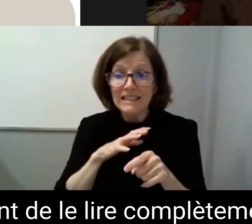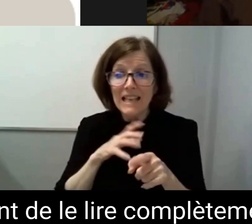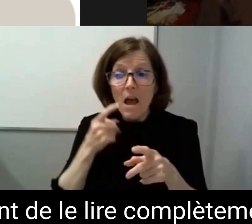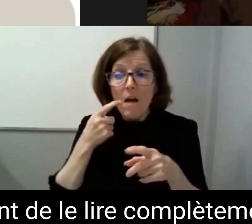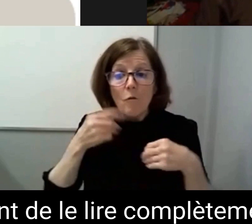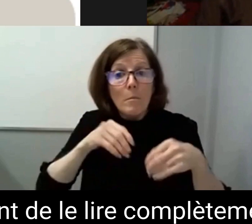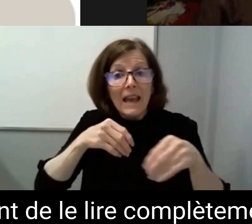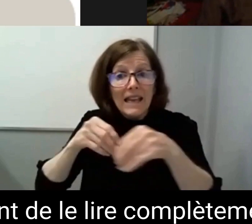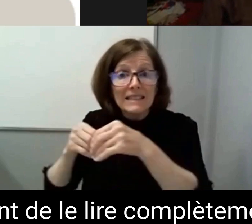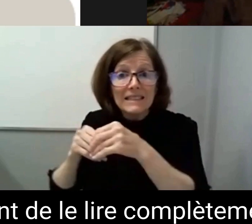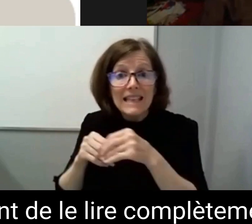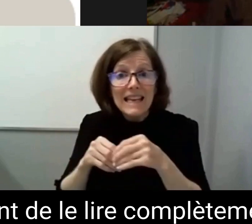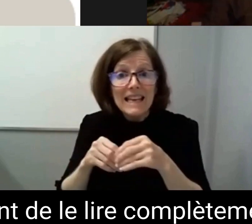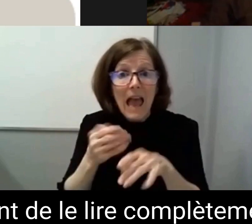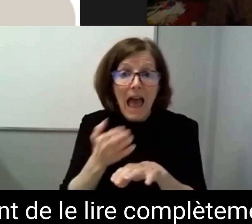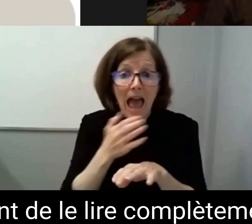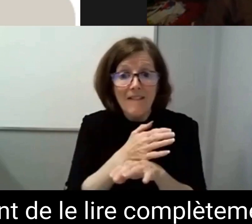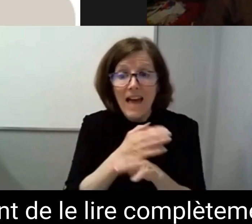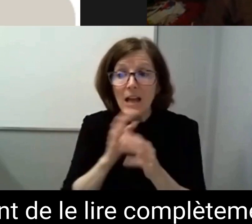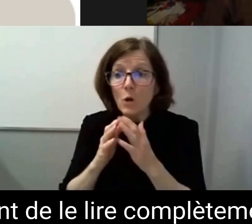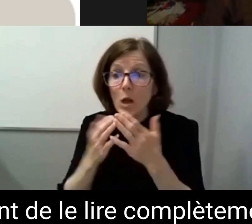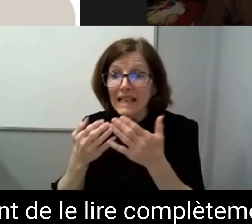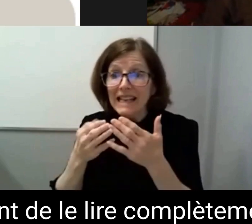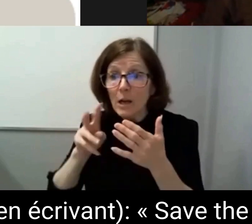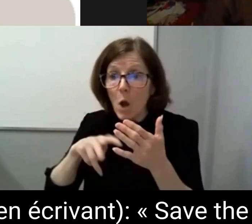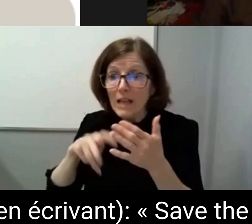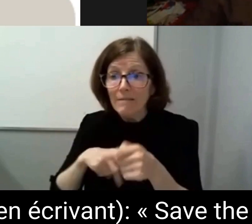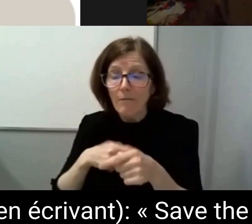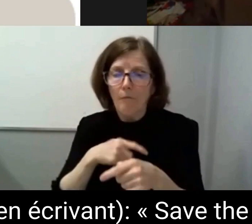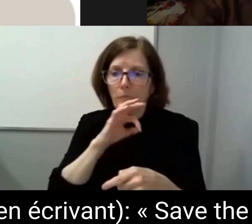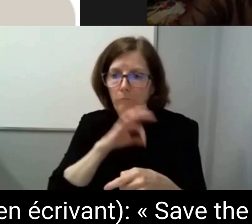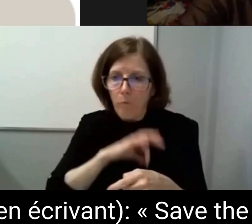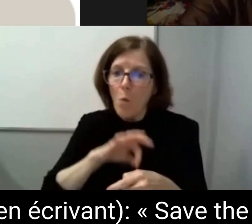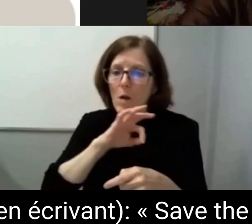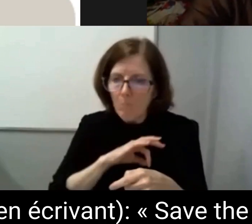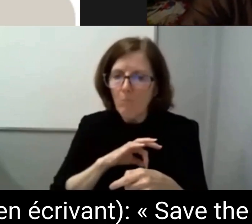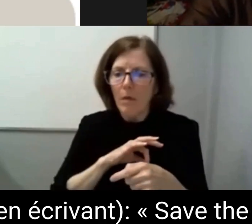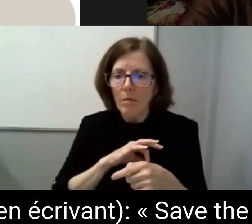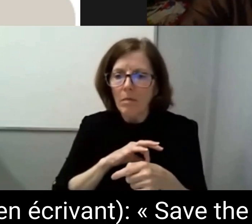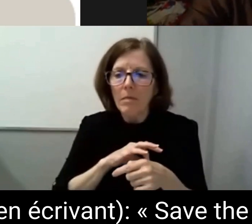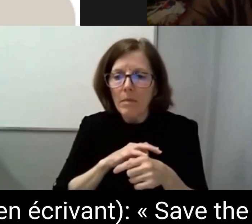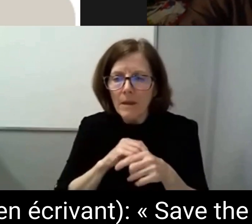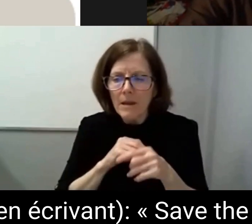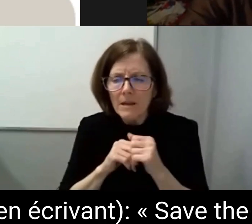un peu l'idée avant de lire complètement, ça vaut vraiment la peine. Là. Oh, save.